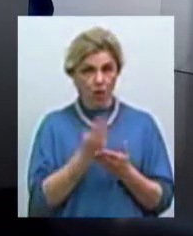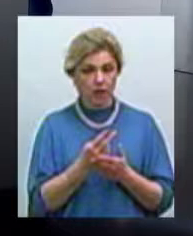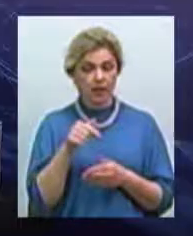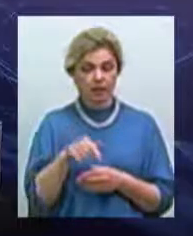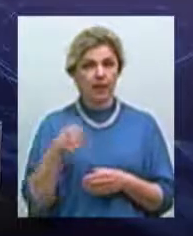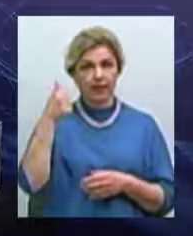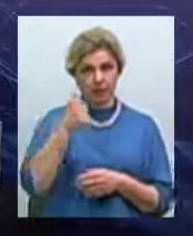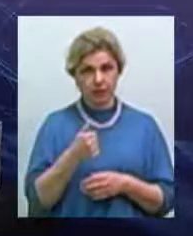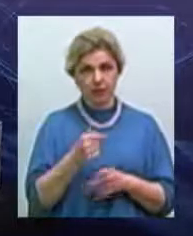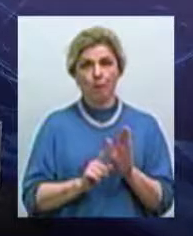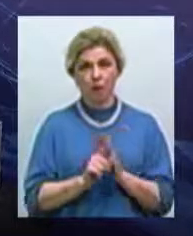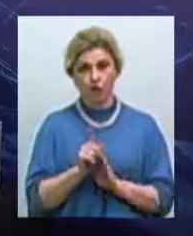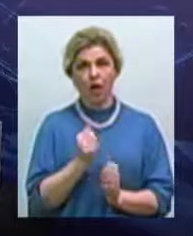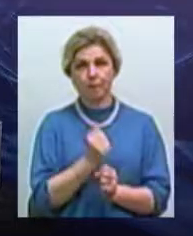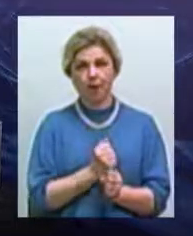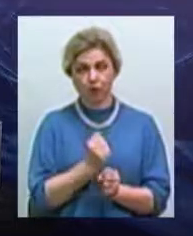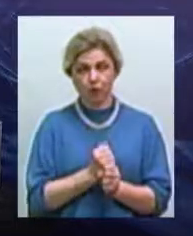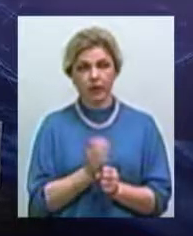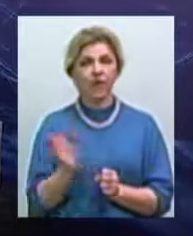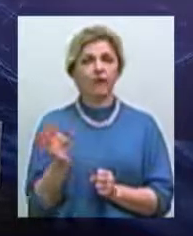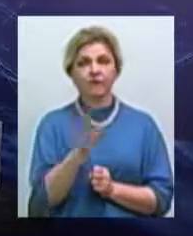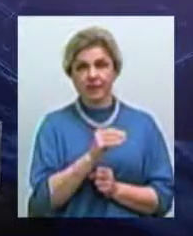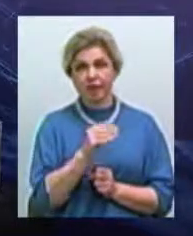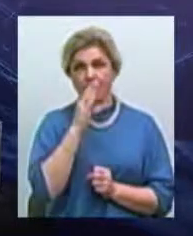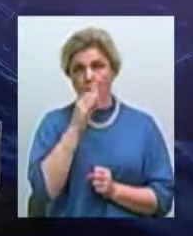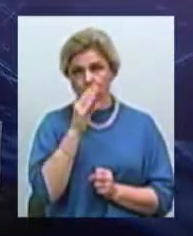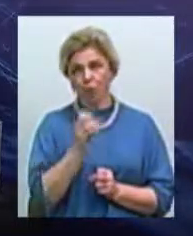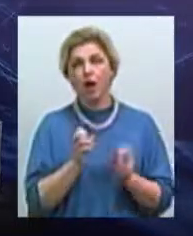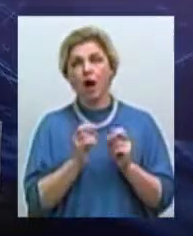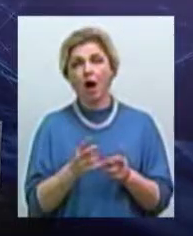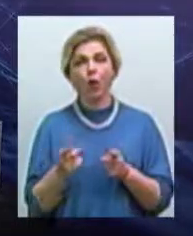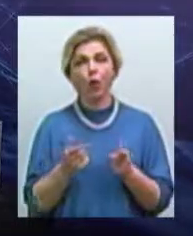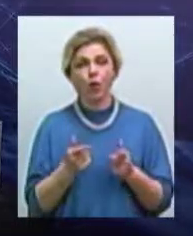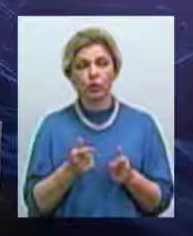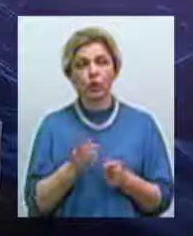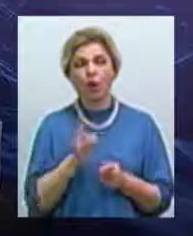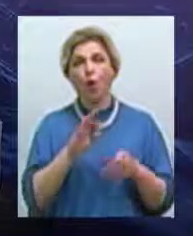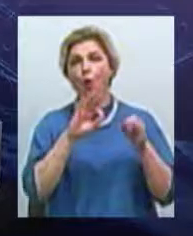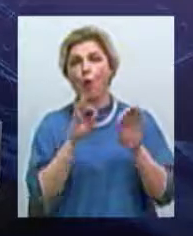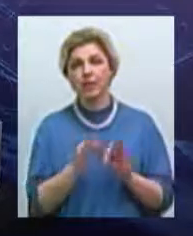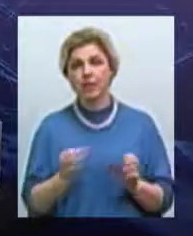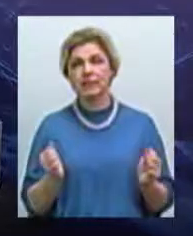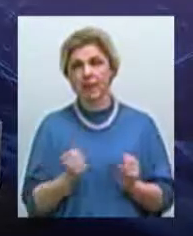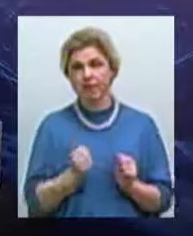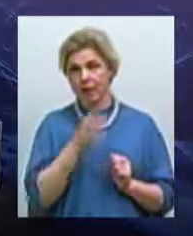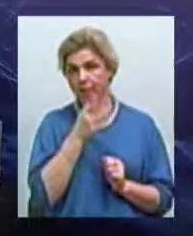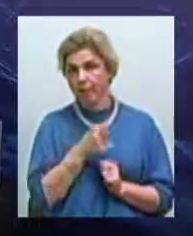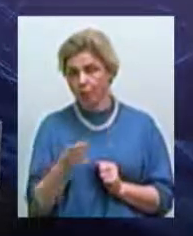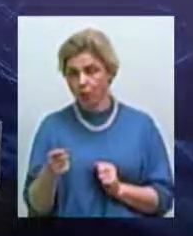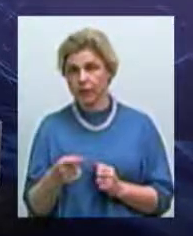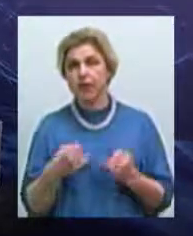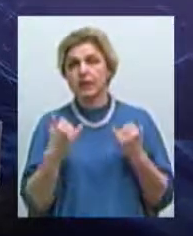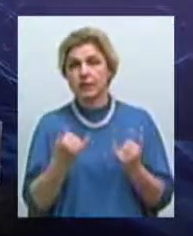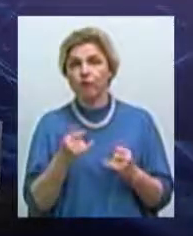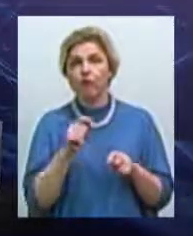почали відпрацьовувати всіх перевізників, як вони готуються до осінньо-зимнього періоду. Сьогоднішній рейд